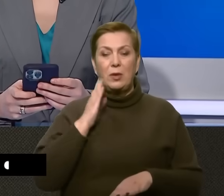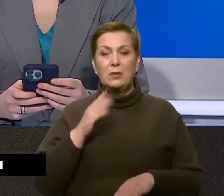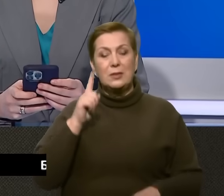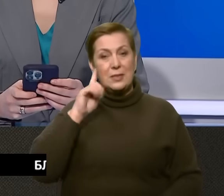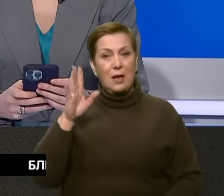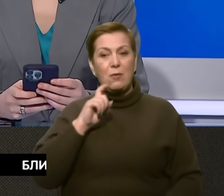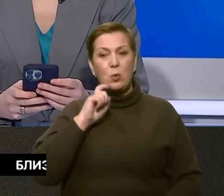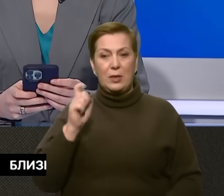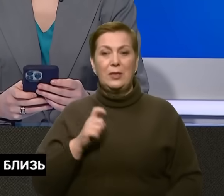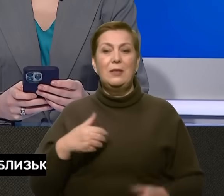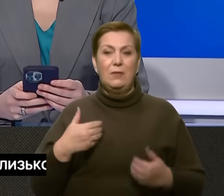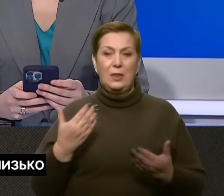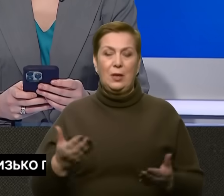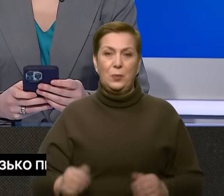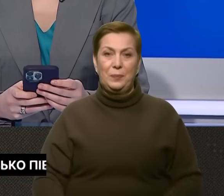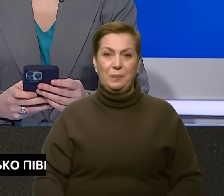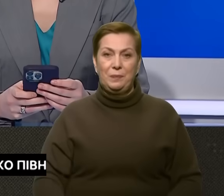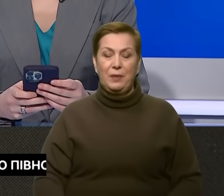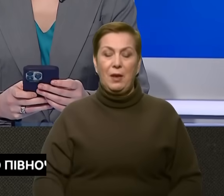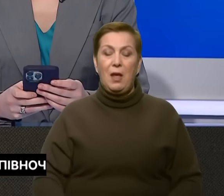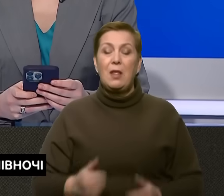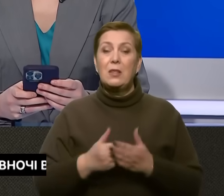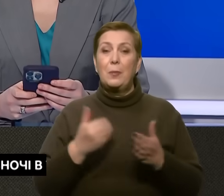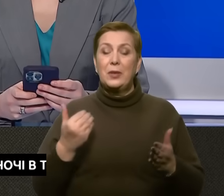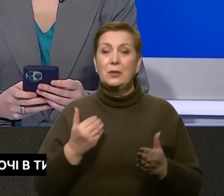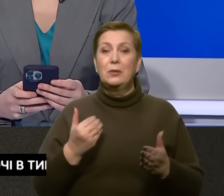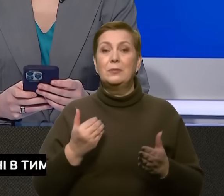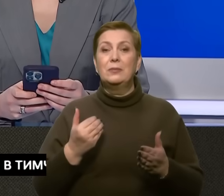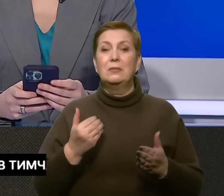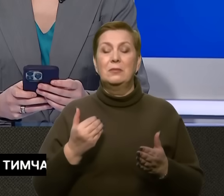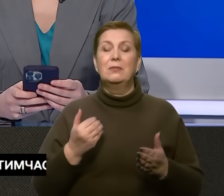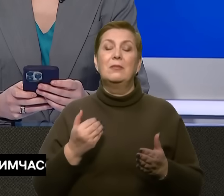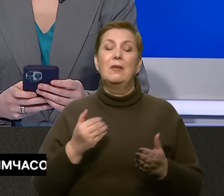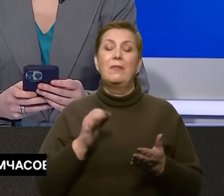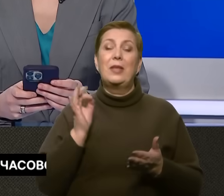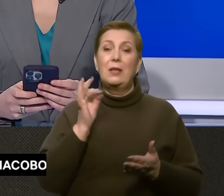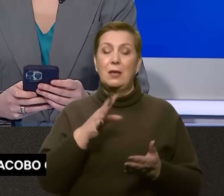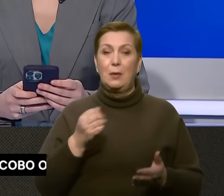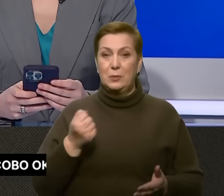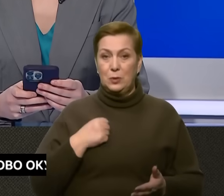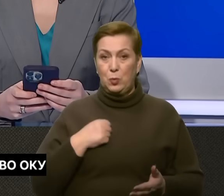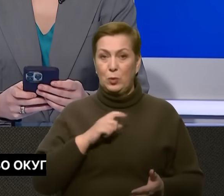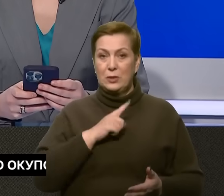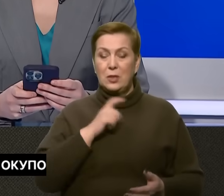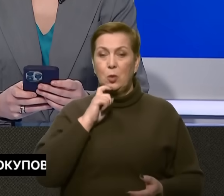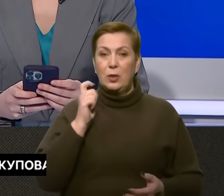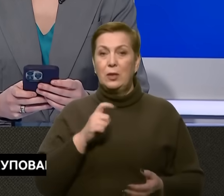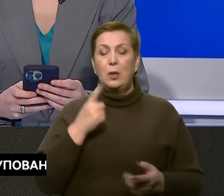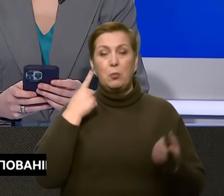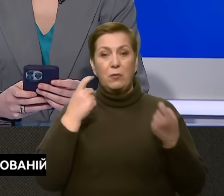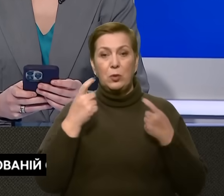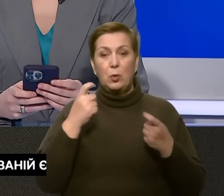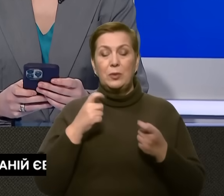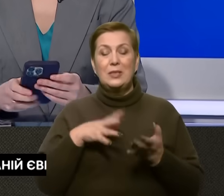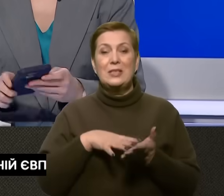Слава Україні, вітаю вас. Пані Наталі, напередодні Стратком Збройних сил України у Телеграм повідомив про знищення командного пункту